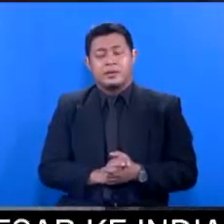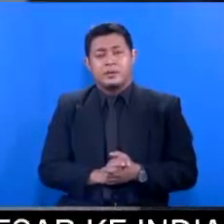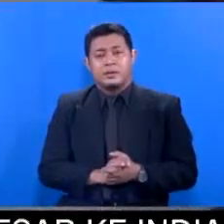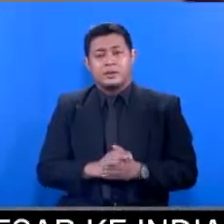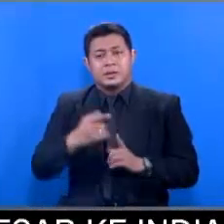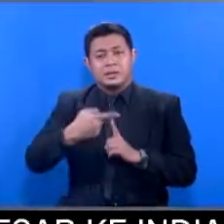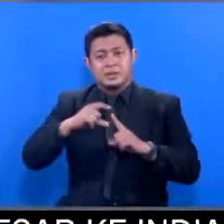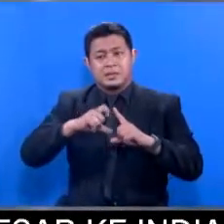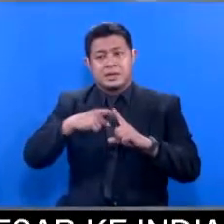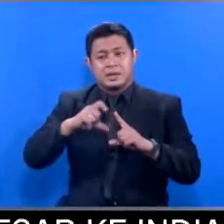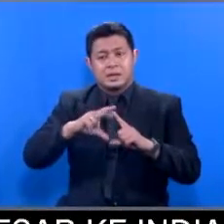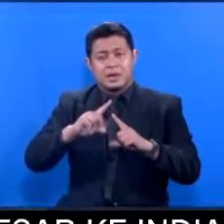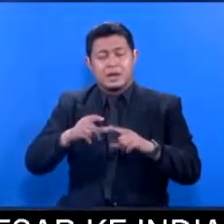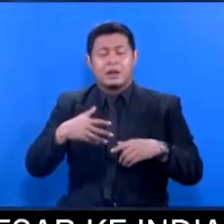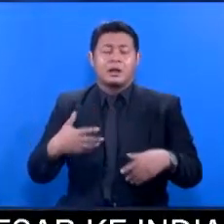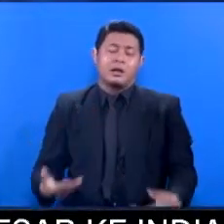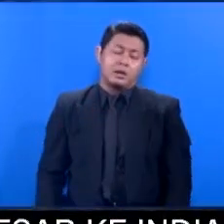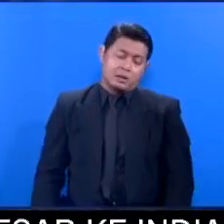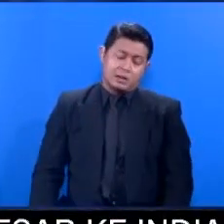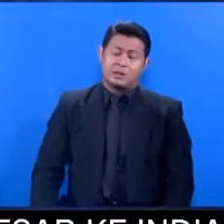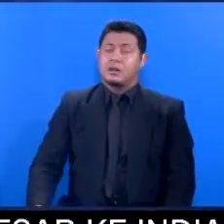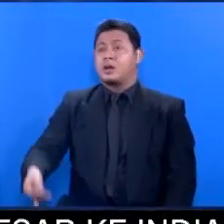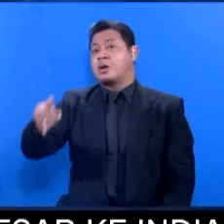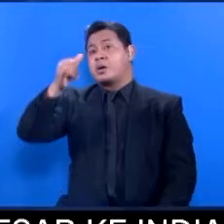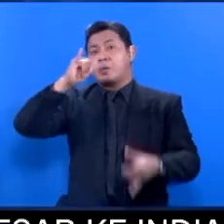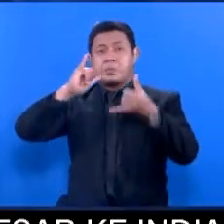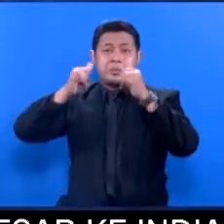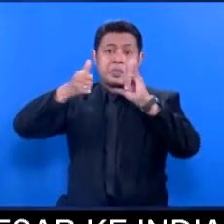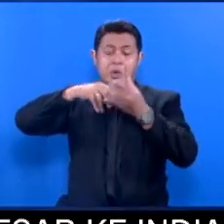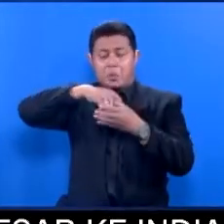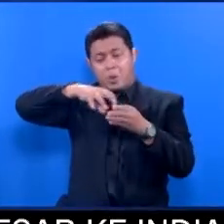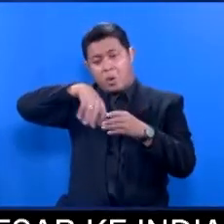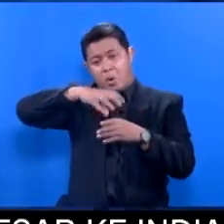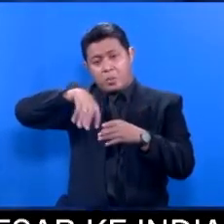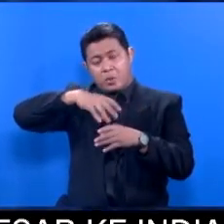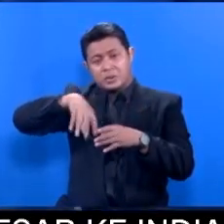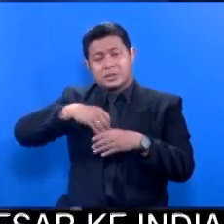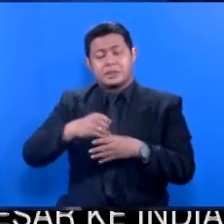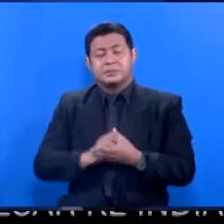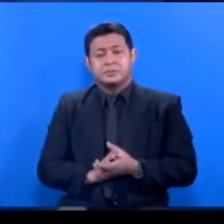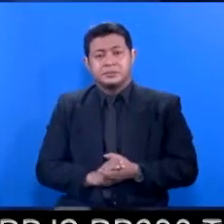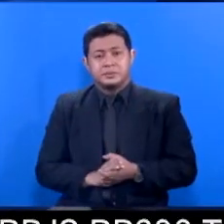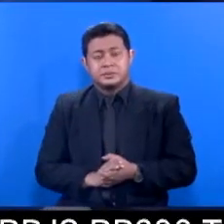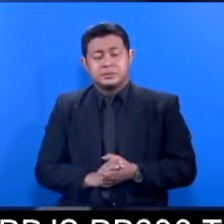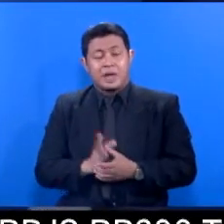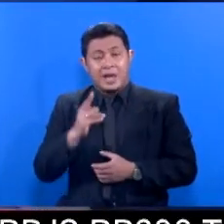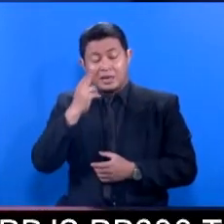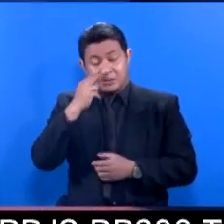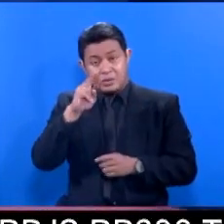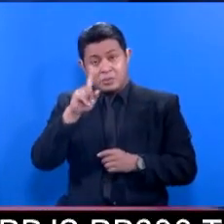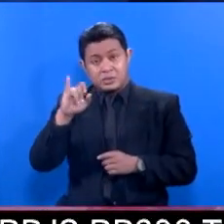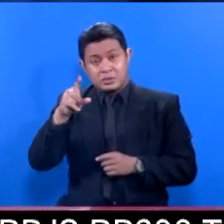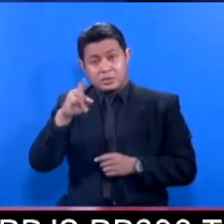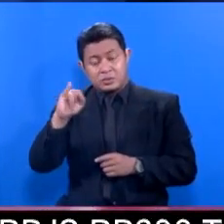Takalar dalam kondisi lemas setelah mengkonsumsi minuman keras oplosan beberapa hari lalu. Pada Senin 21